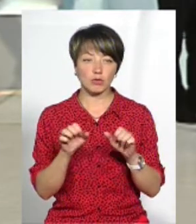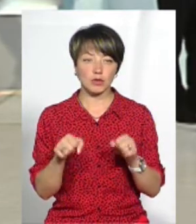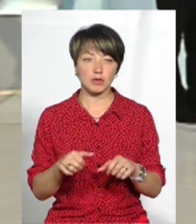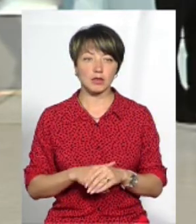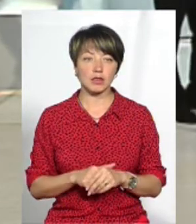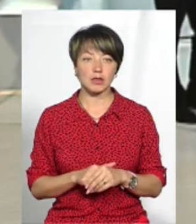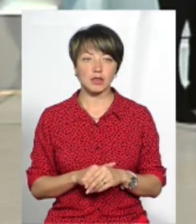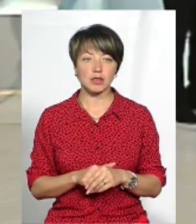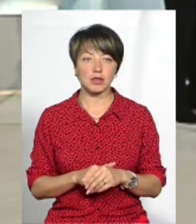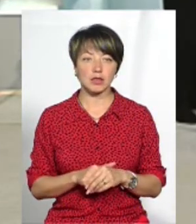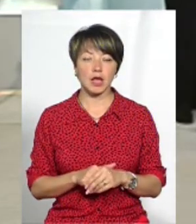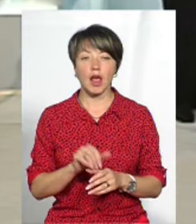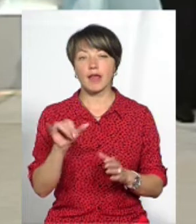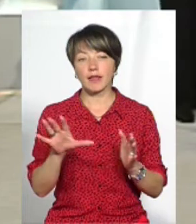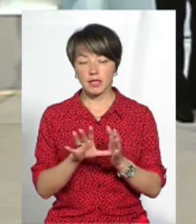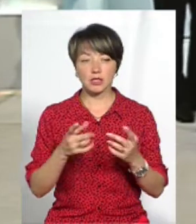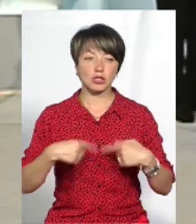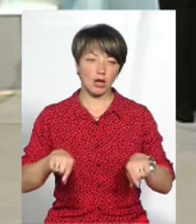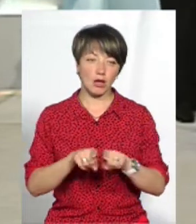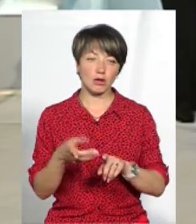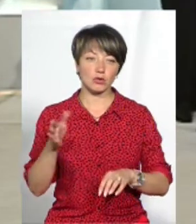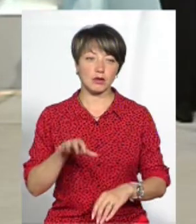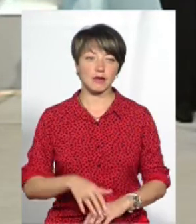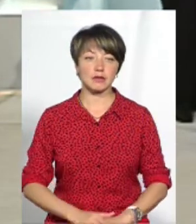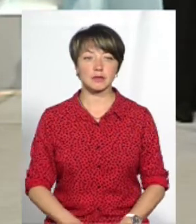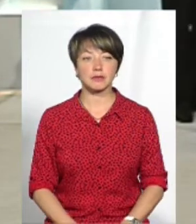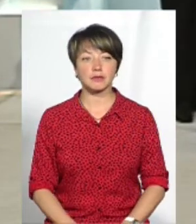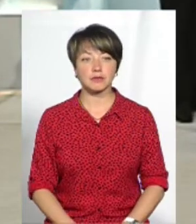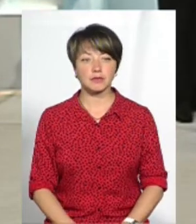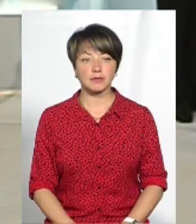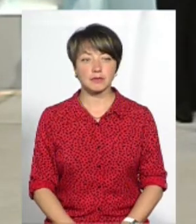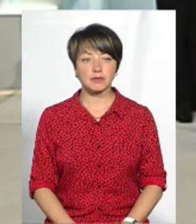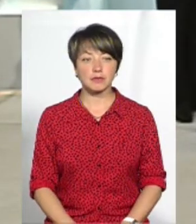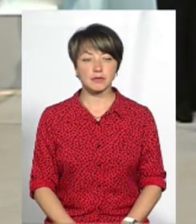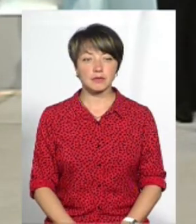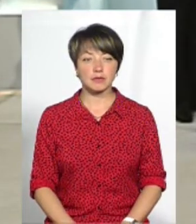Давайте енергетична галузь. Давайте енергетична галузь.